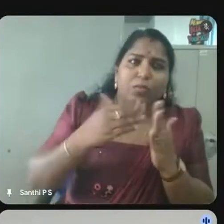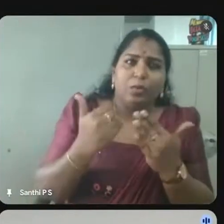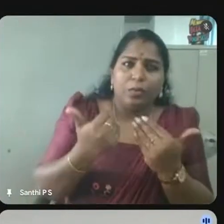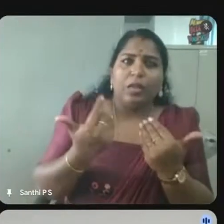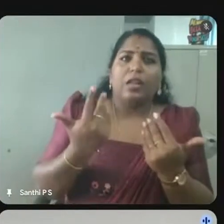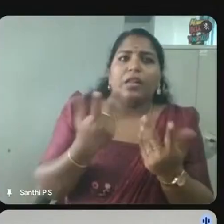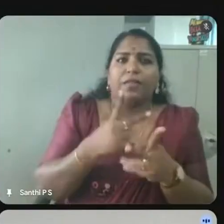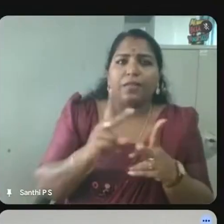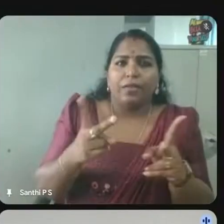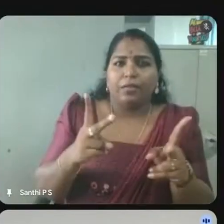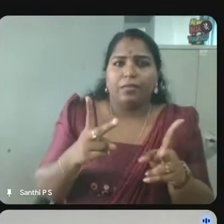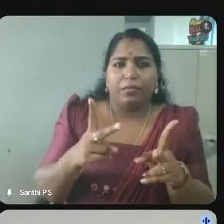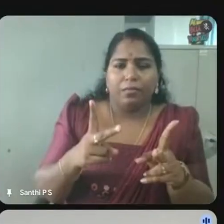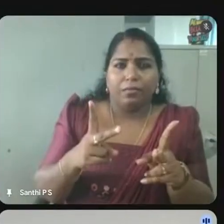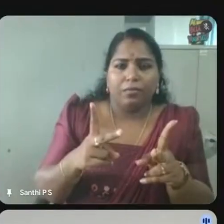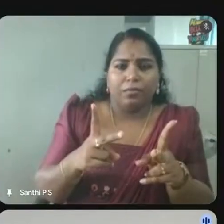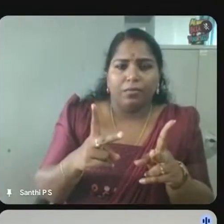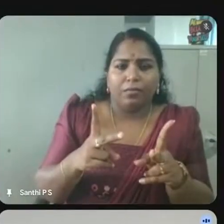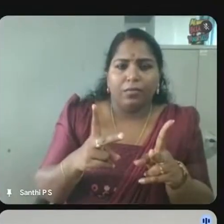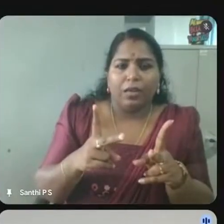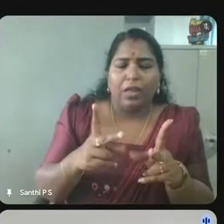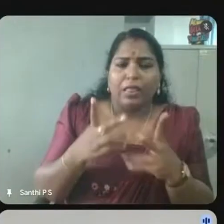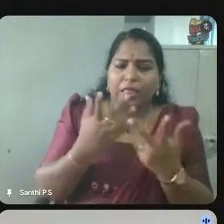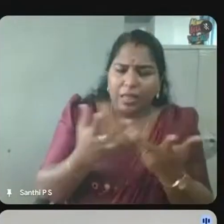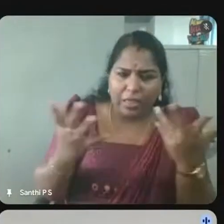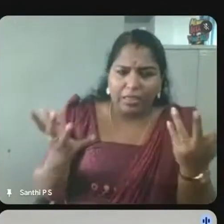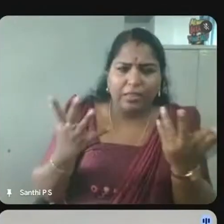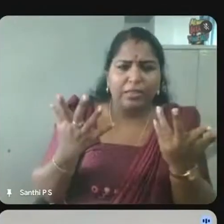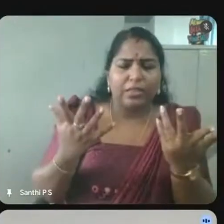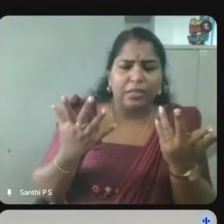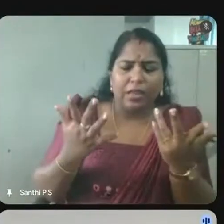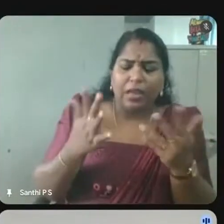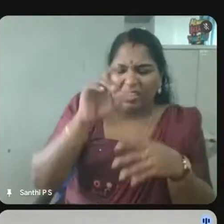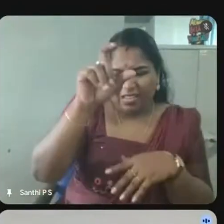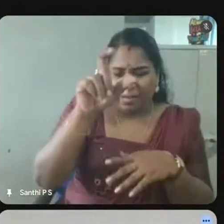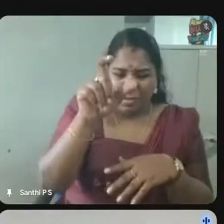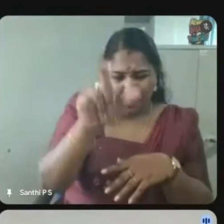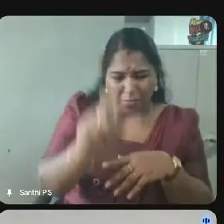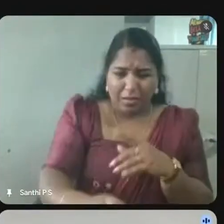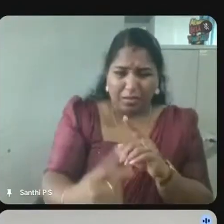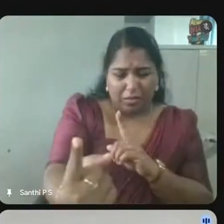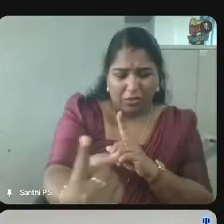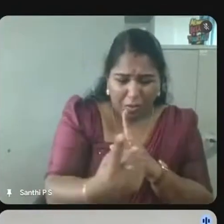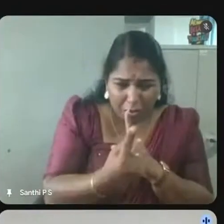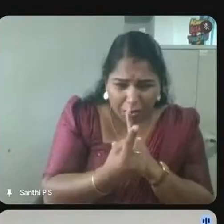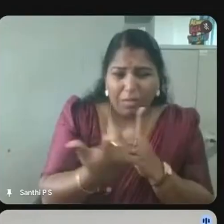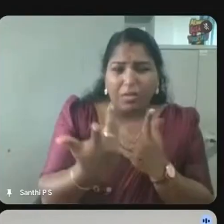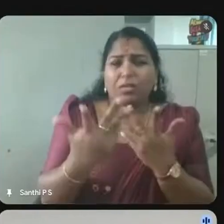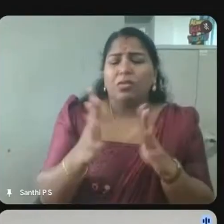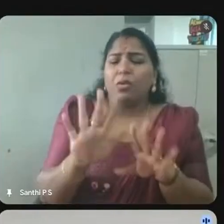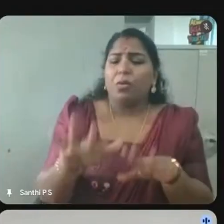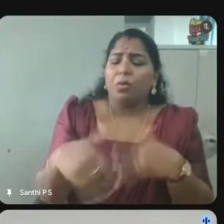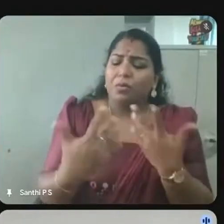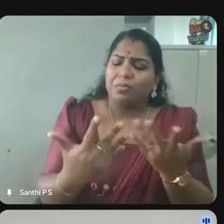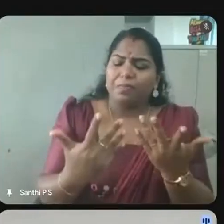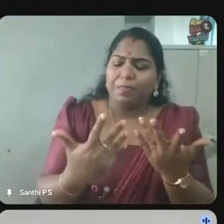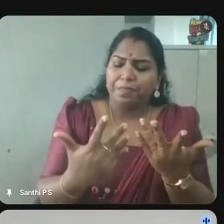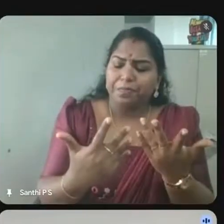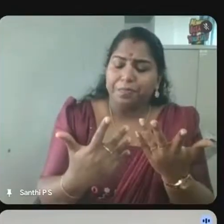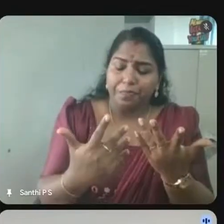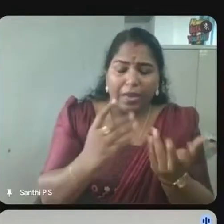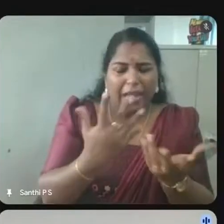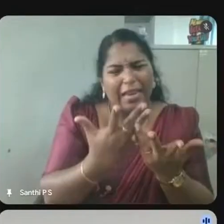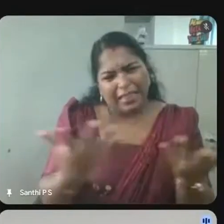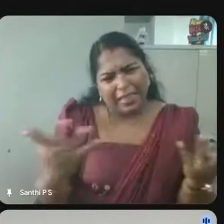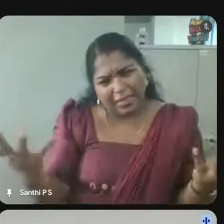അല്ലെങ്കിൽ നമുക്കത് ഈവൻ നമുക്ക് സാധനങ്ങൾ പോലും, ഇപ്പൊ എന്റെ മുമ്പിൽ ഇരിക്കുന്ന ആളെ പറ്റി പറയുന്നതും എന്റെ മുമ്പിൽ ഇരിക്കുന്ന ഒരാളുടെ മുമ്പിലുള്ള സാധനങ്ങളെ